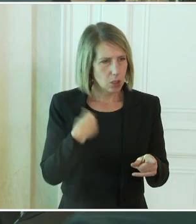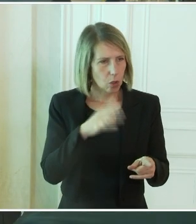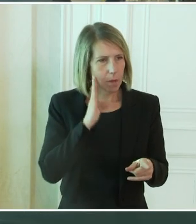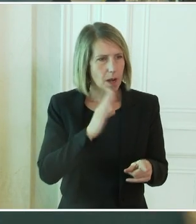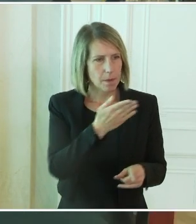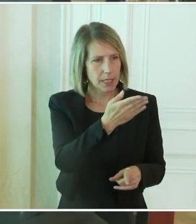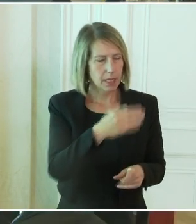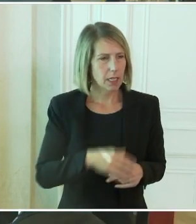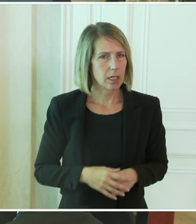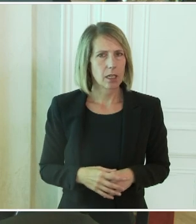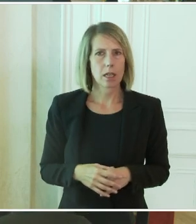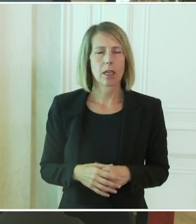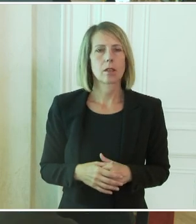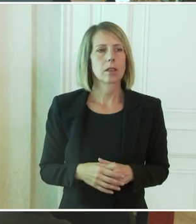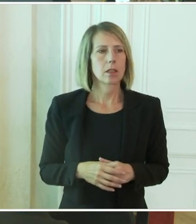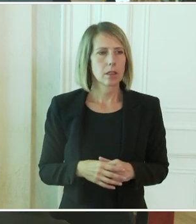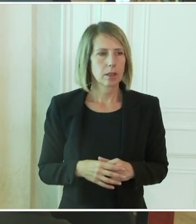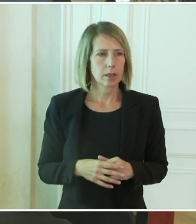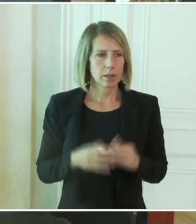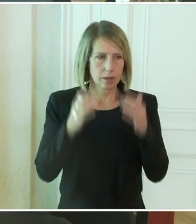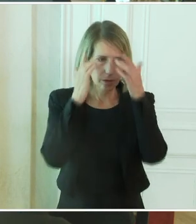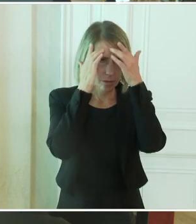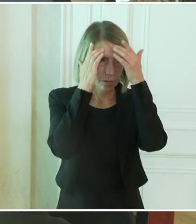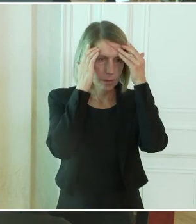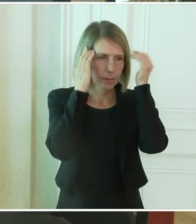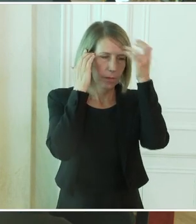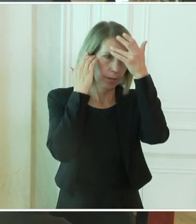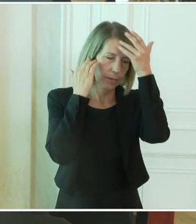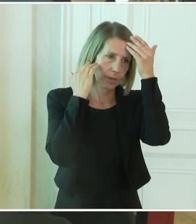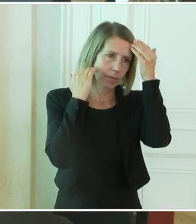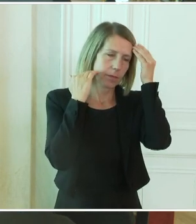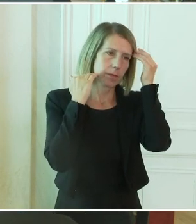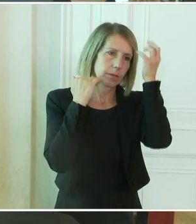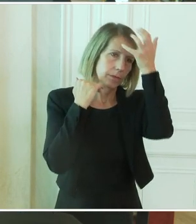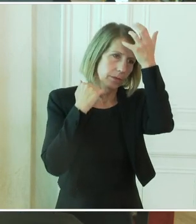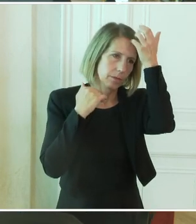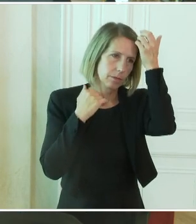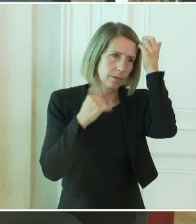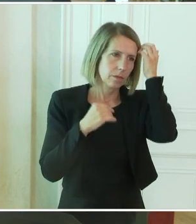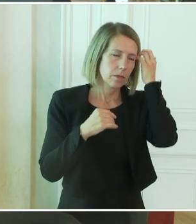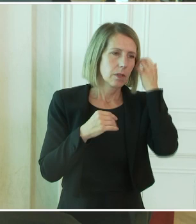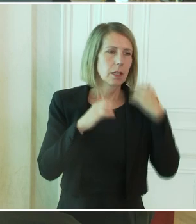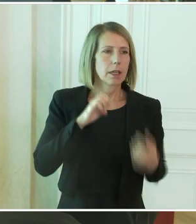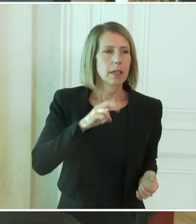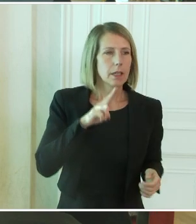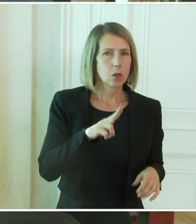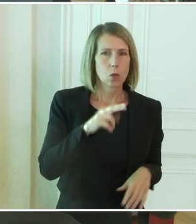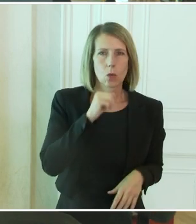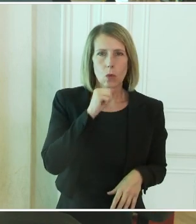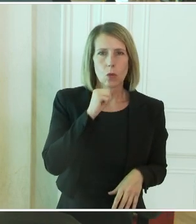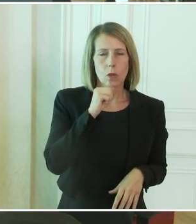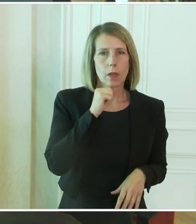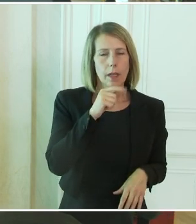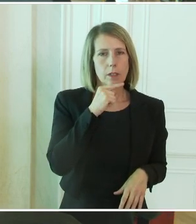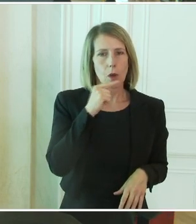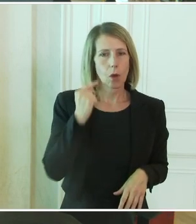Frage noch einmal wiederholen, genau zum Gasembargo. Dass die EU ein Gasembargo, also kein russisches Gas